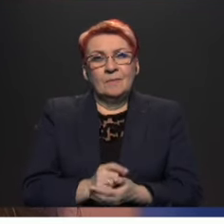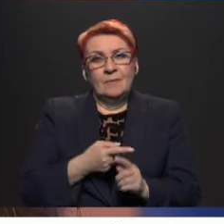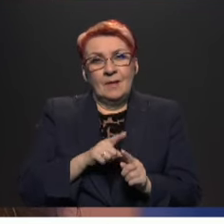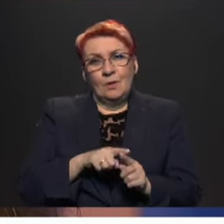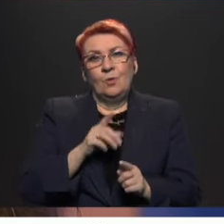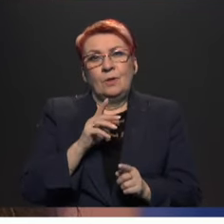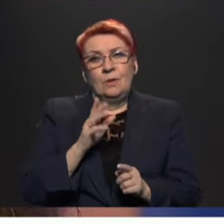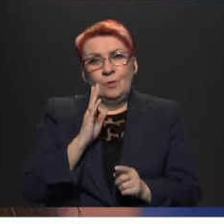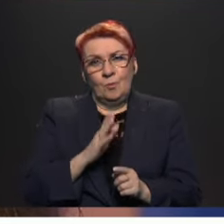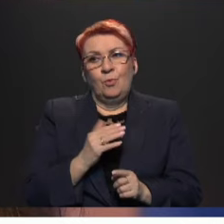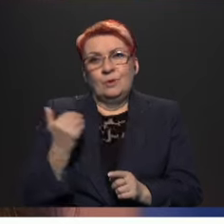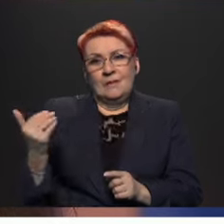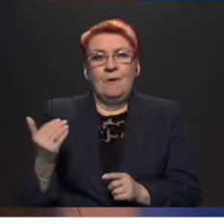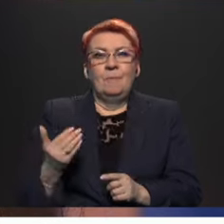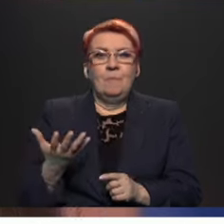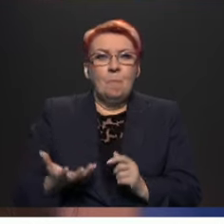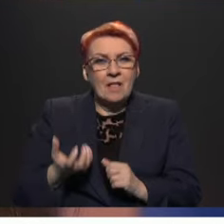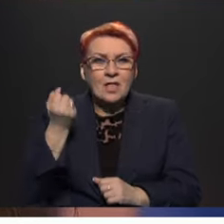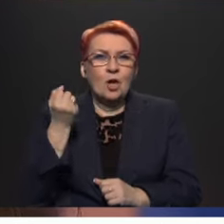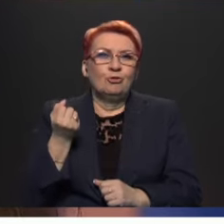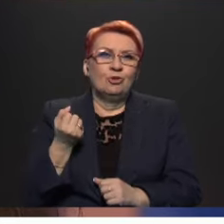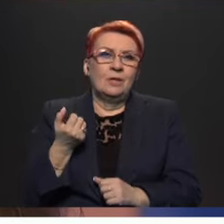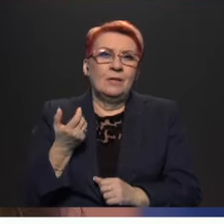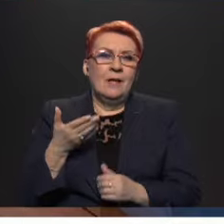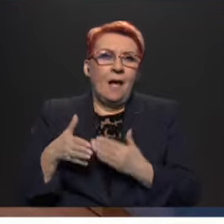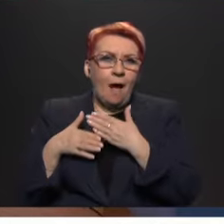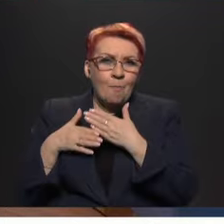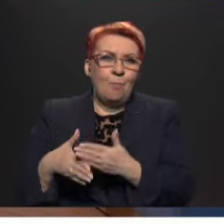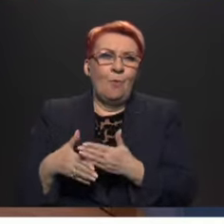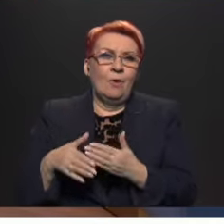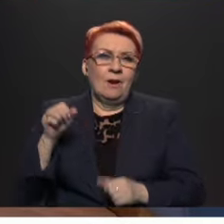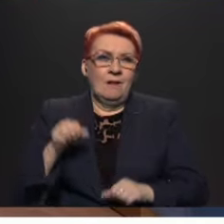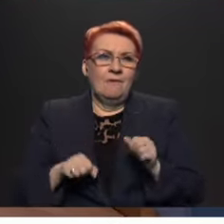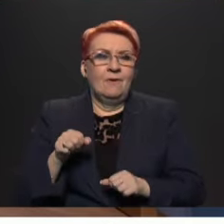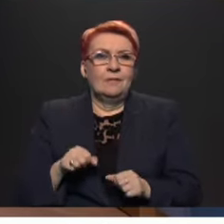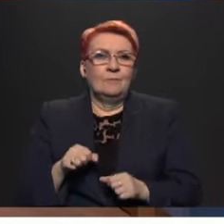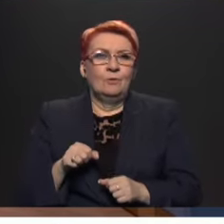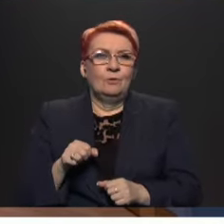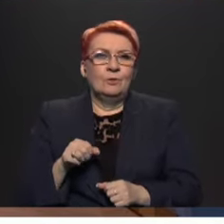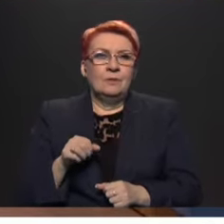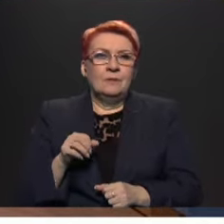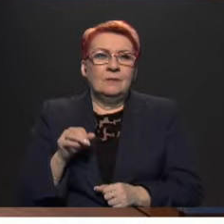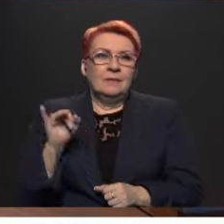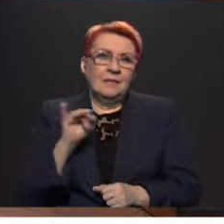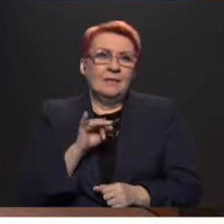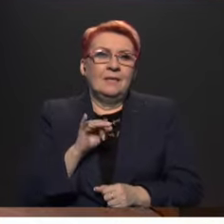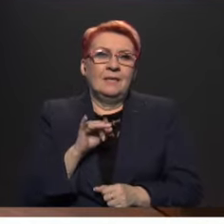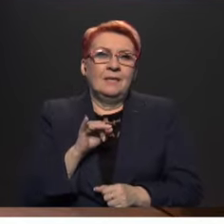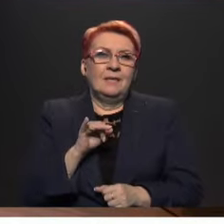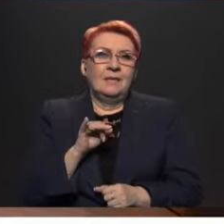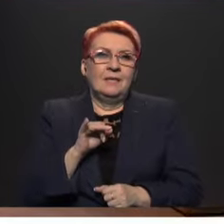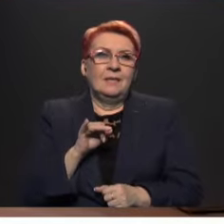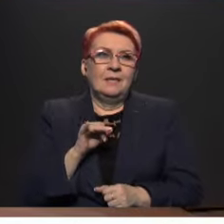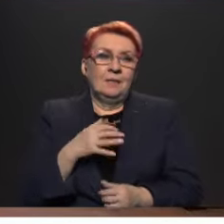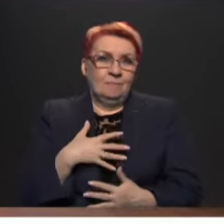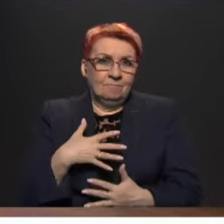будет тебе опорой, поддержкой и, возможно, даже и причиной новых